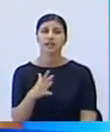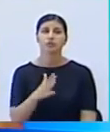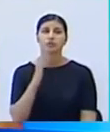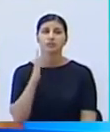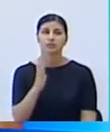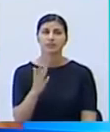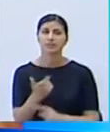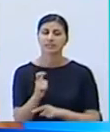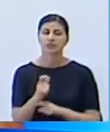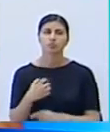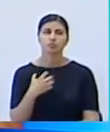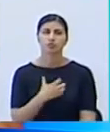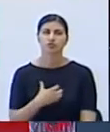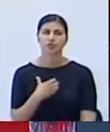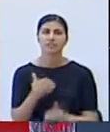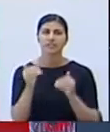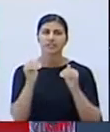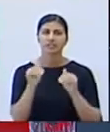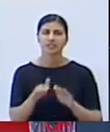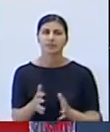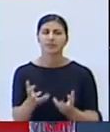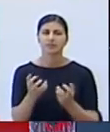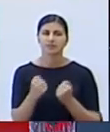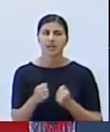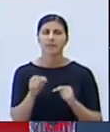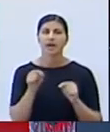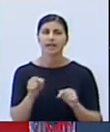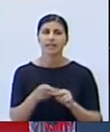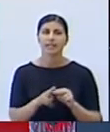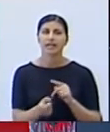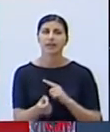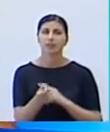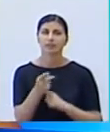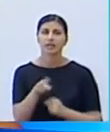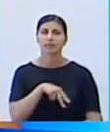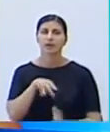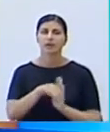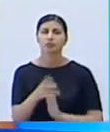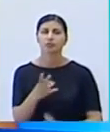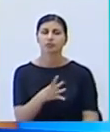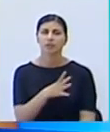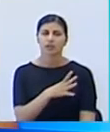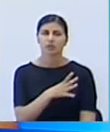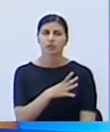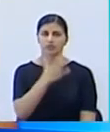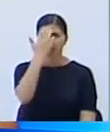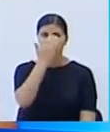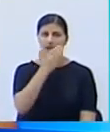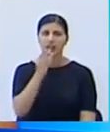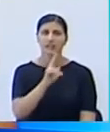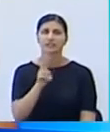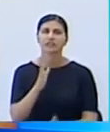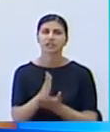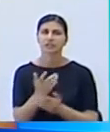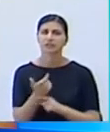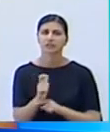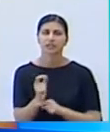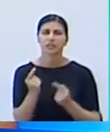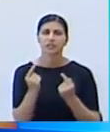მოუწევს უმნიშვნელოვანესი გადაწყვეტილებების მიღება. აქედან გამომდინარე, პარლამენტში უნდა იყოს ხალხი, რომელსაც აქვს